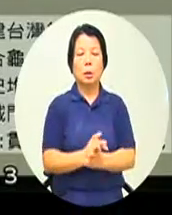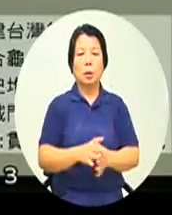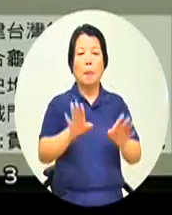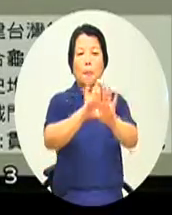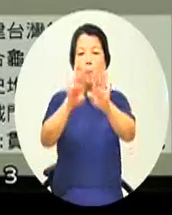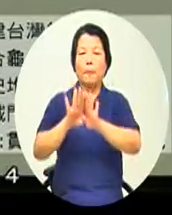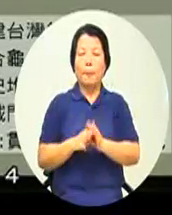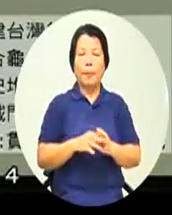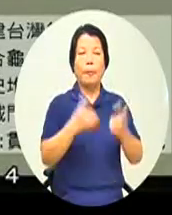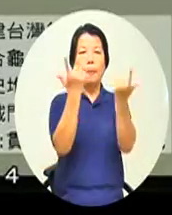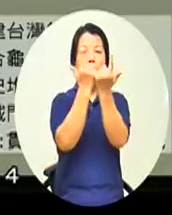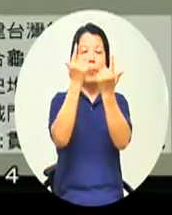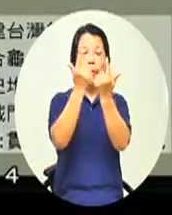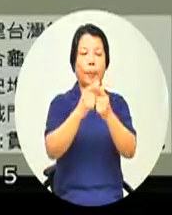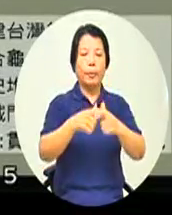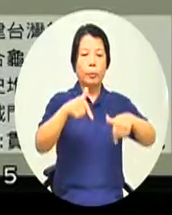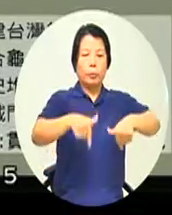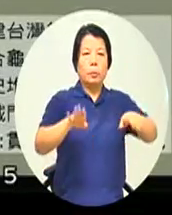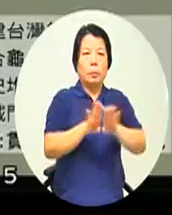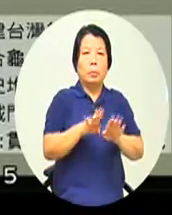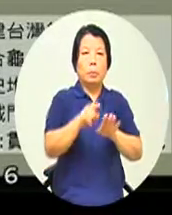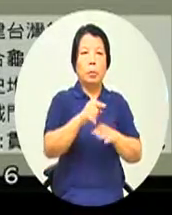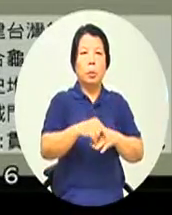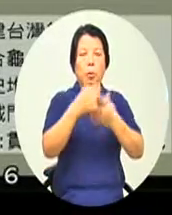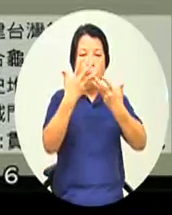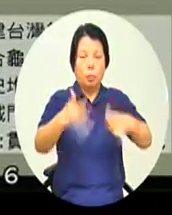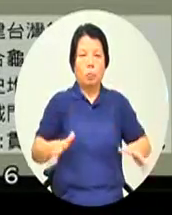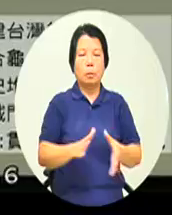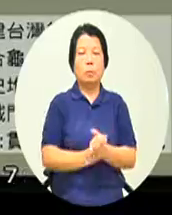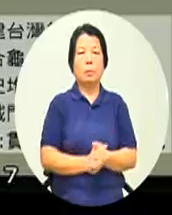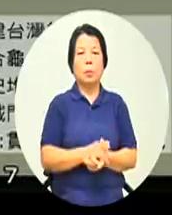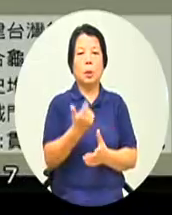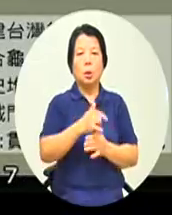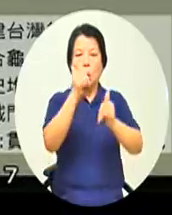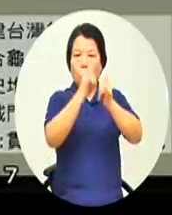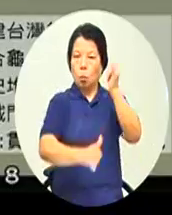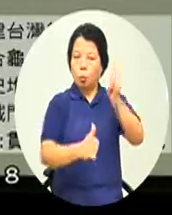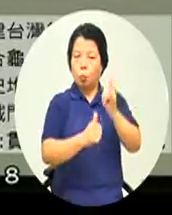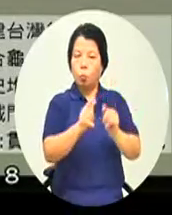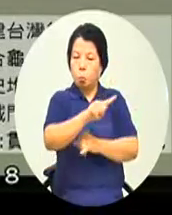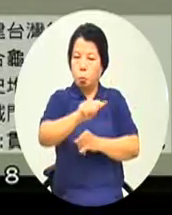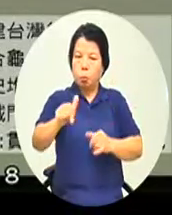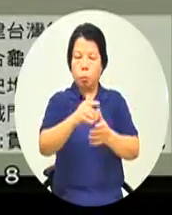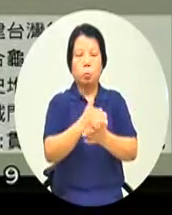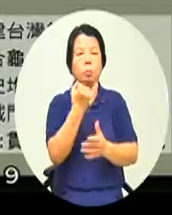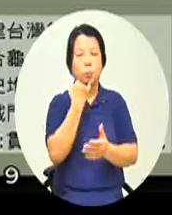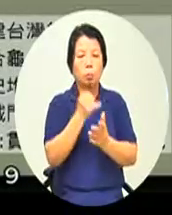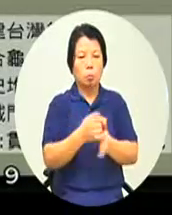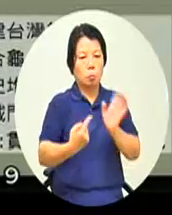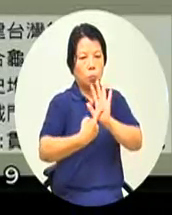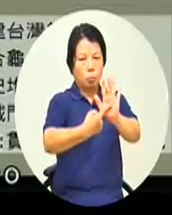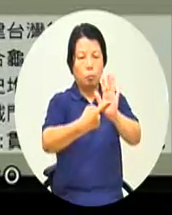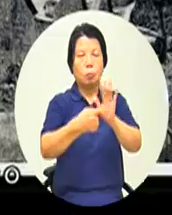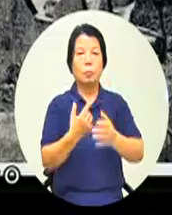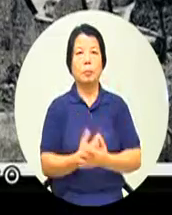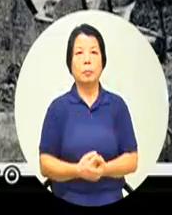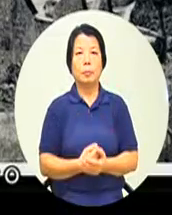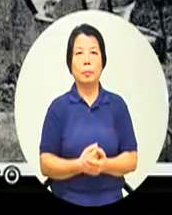北门跟西门其实是有很多很多的史料可以让我们去让它呈现了。